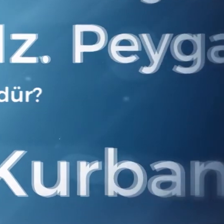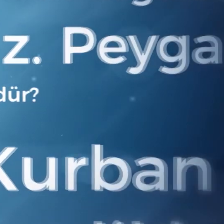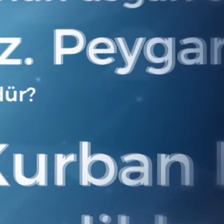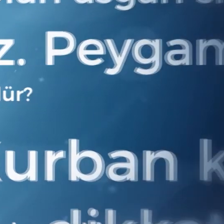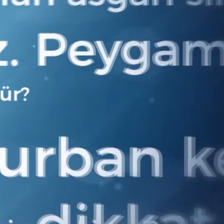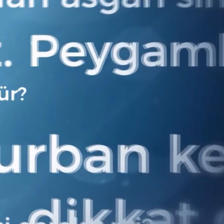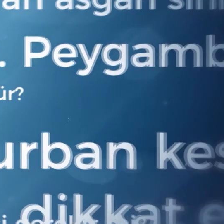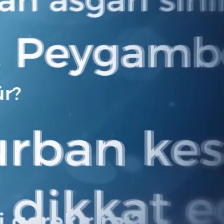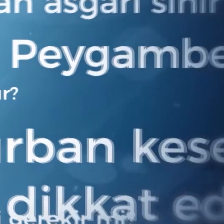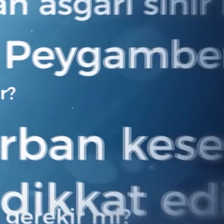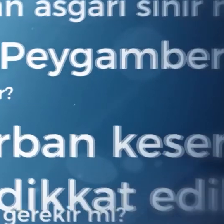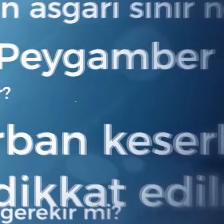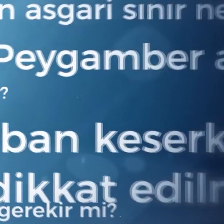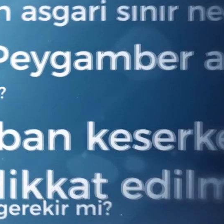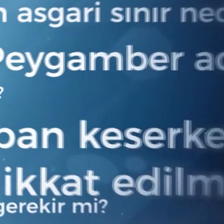MÜZİK